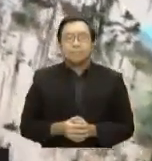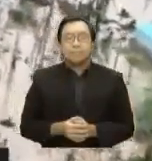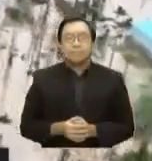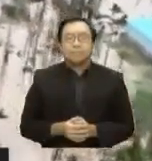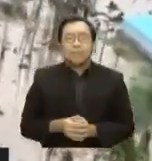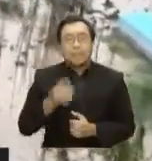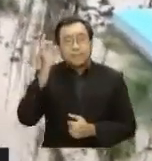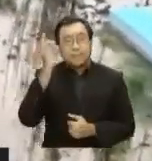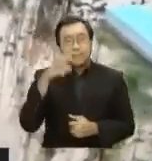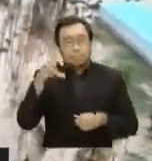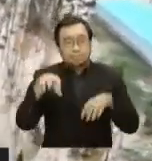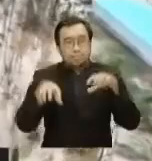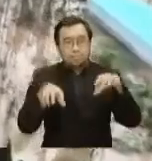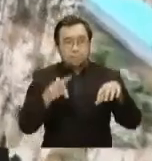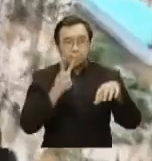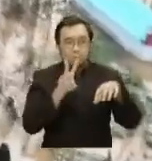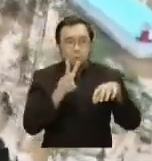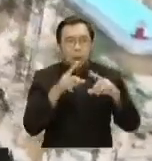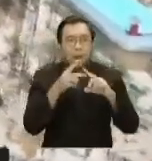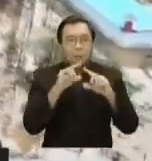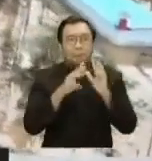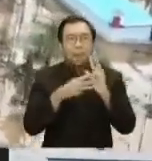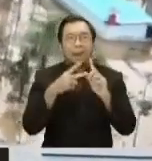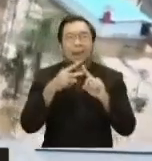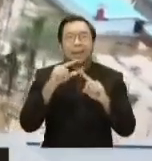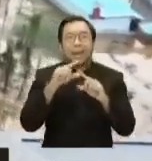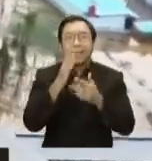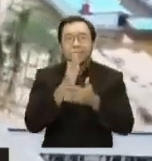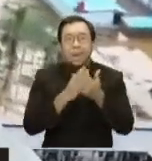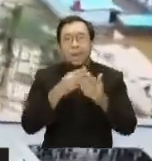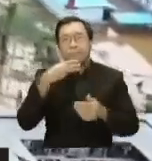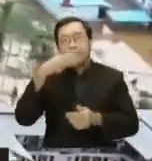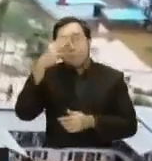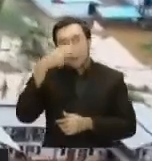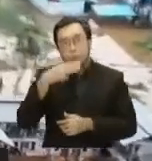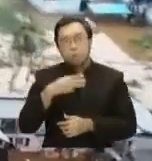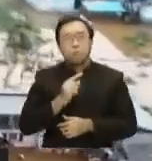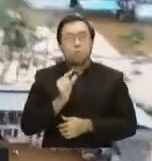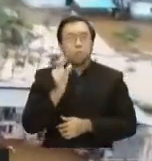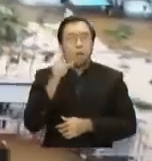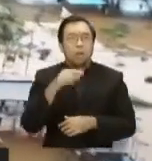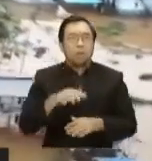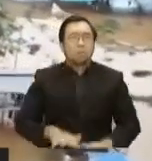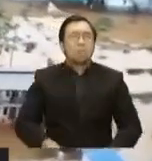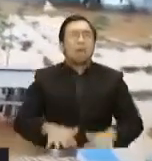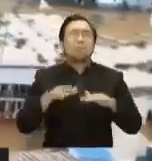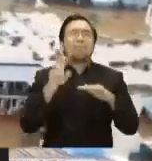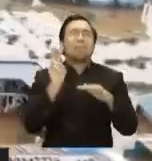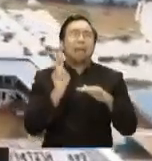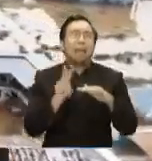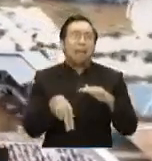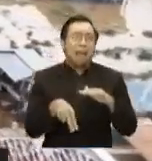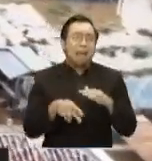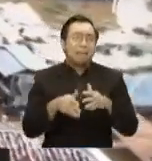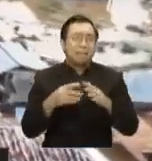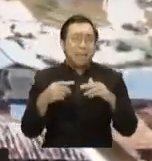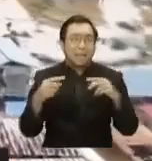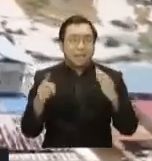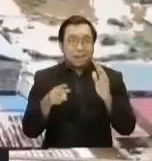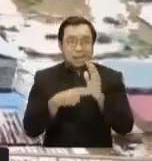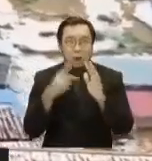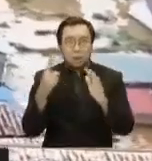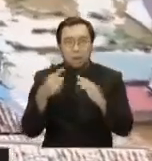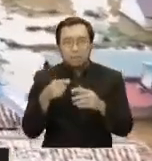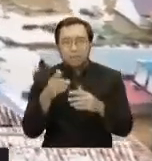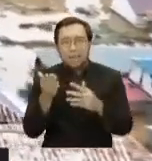dua desa di Halmahera Tengah, Maluku Utara kembali terendam banjir akibatnya jalan nasional yang menjadi akses utama menuju ke ibu